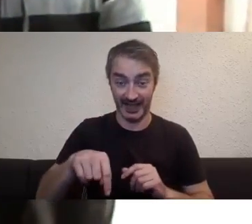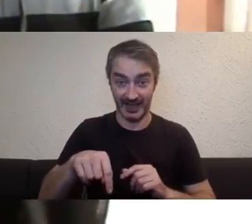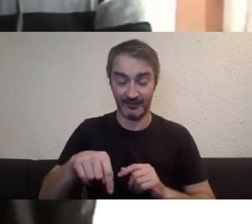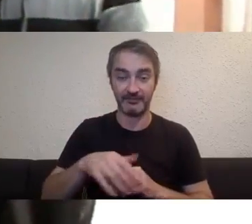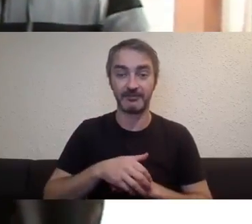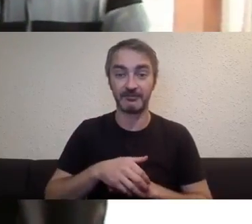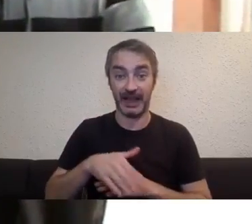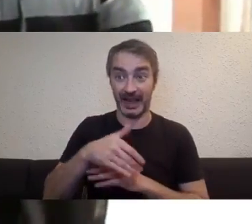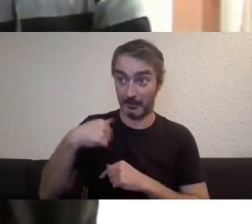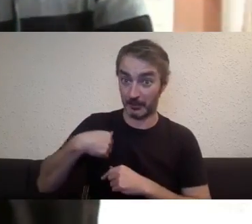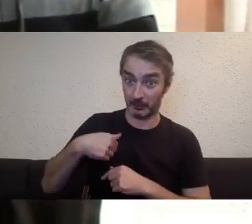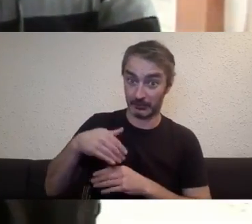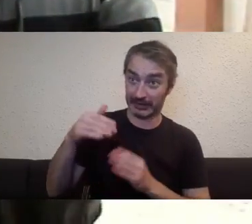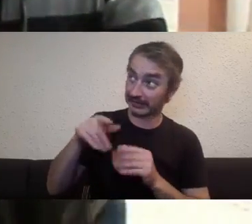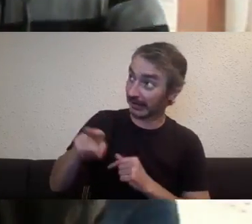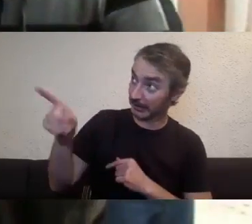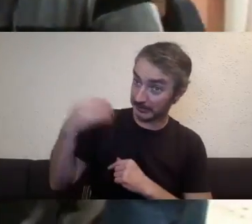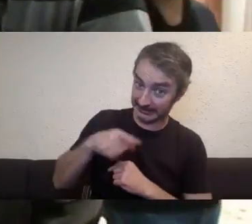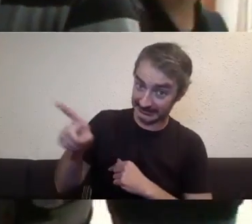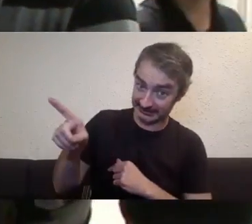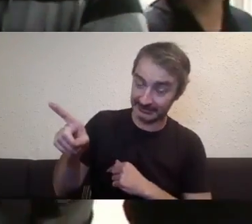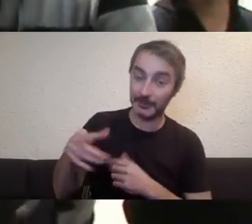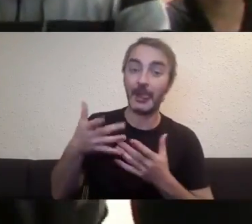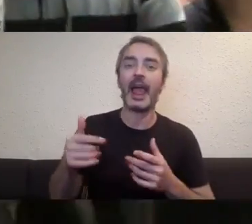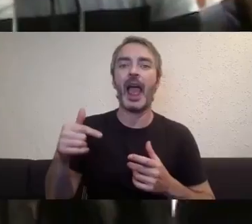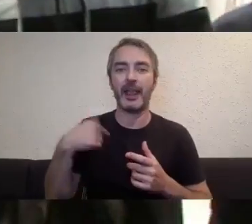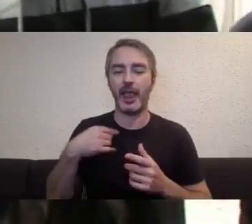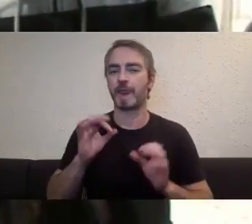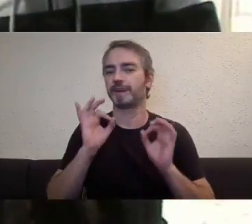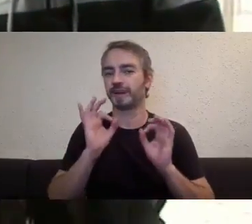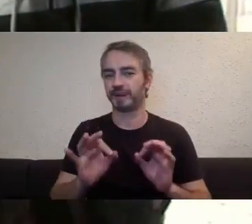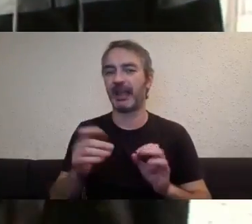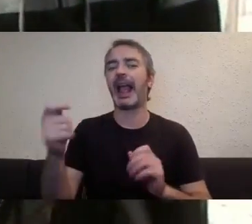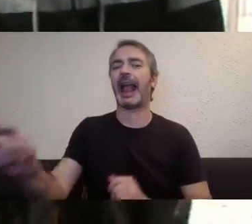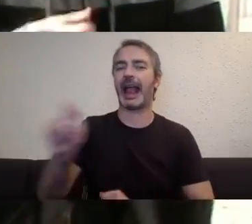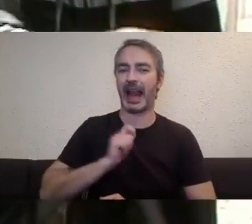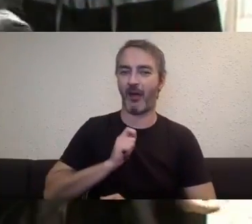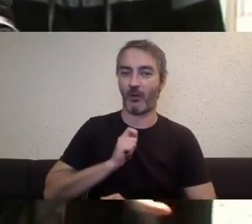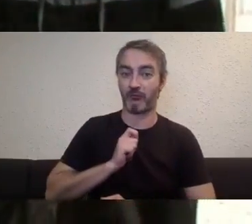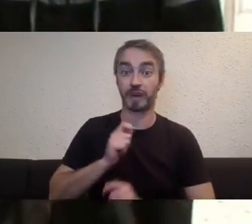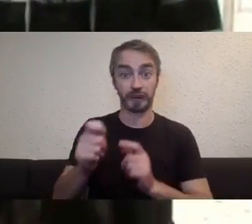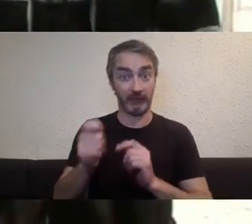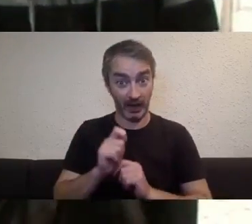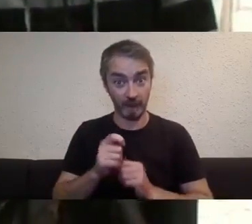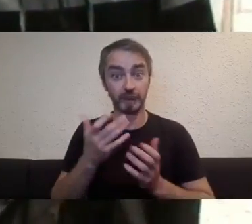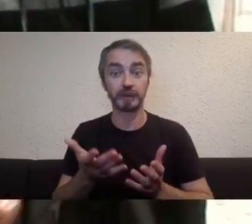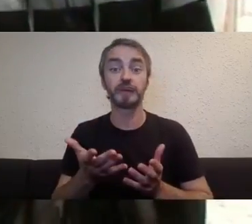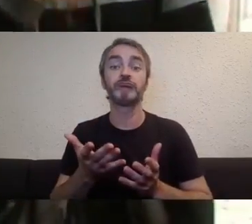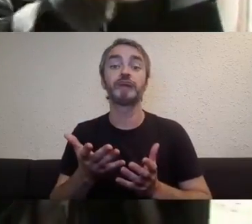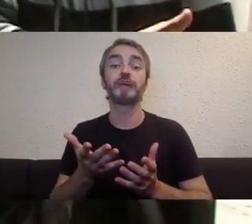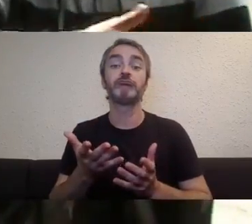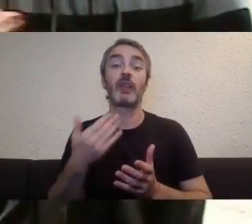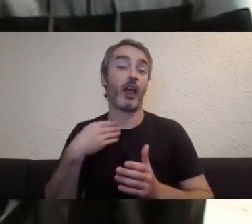clau, que era aquí al carrer Rapin, en aquesta casa estava just aquí mateix, i llavors ens van donar la clau perquè entréssim aquí. Llavors,